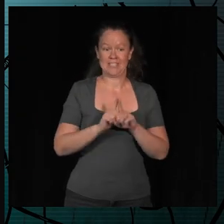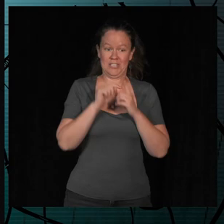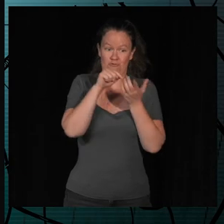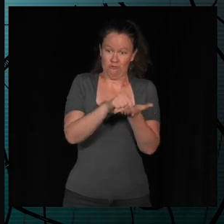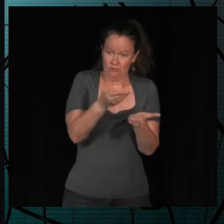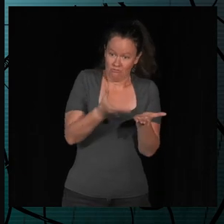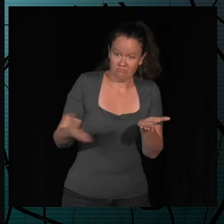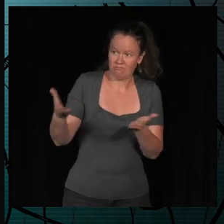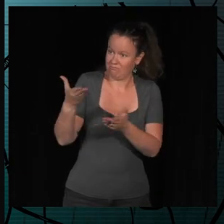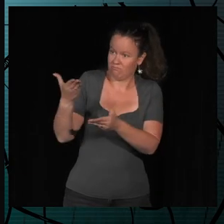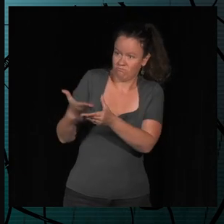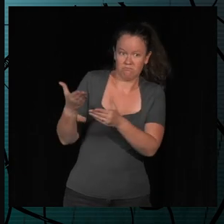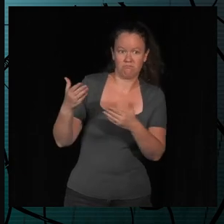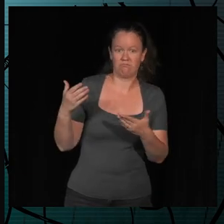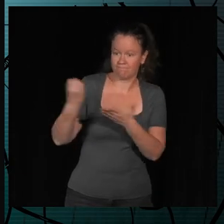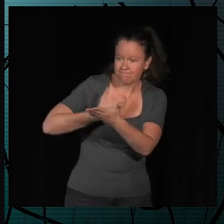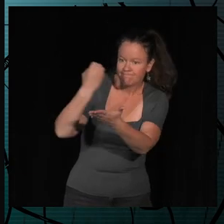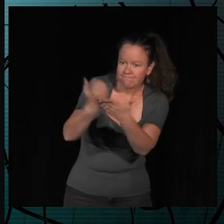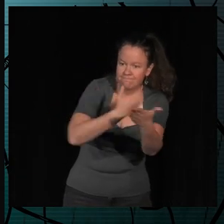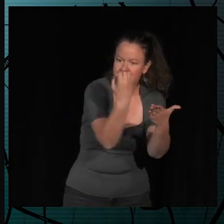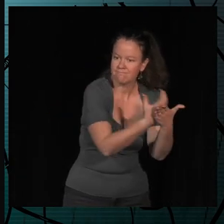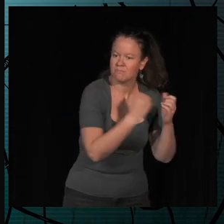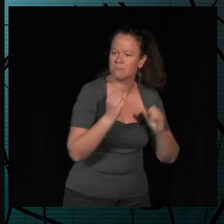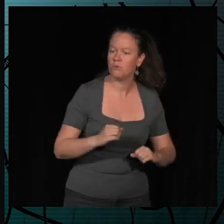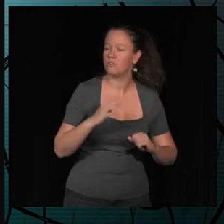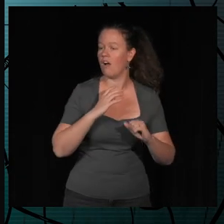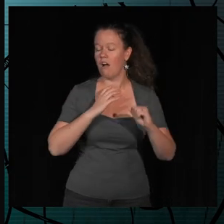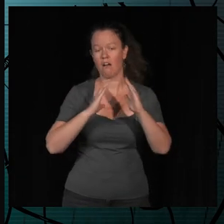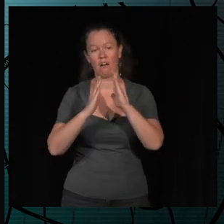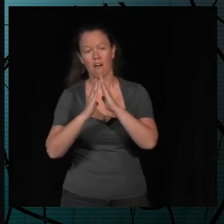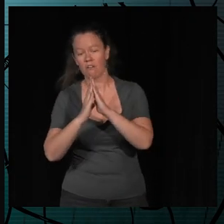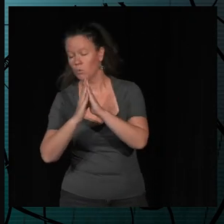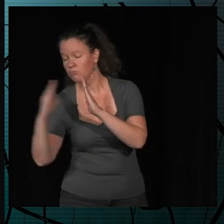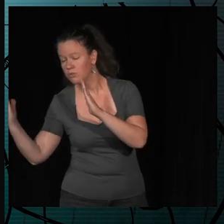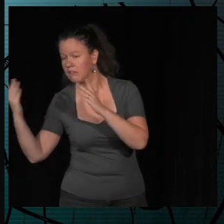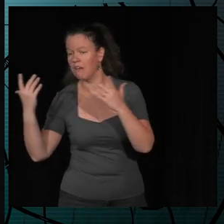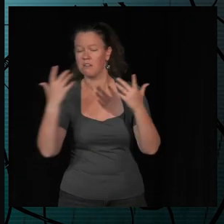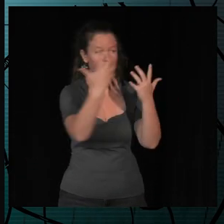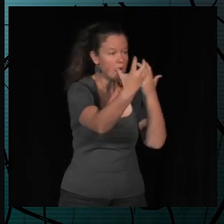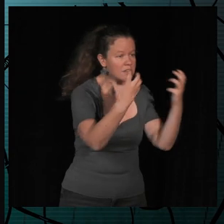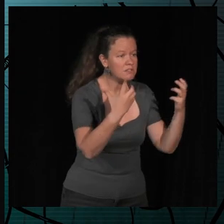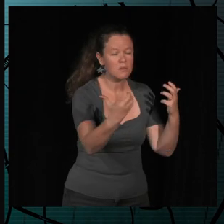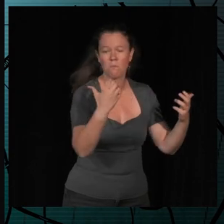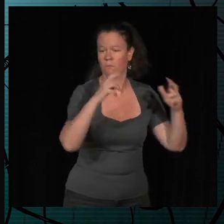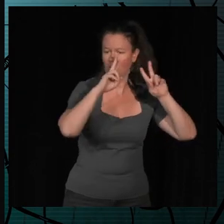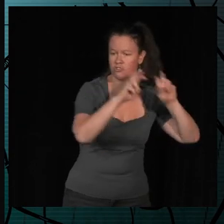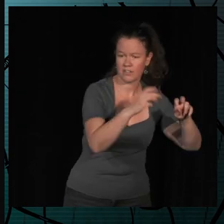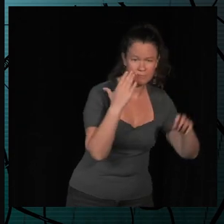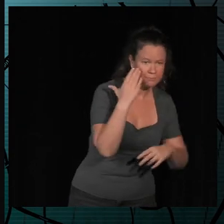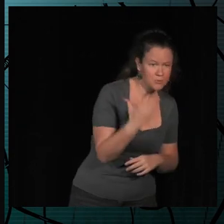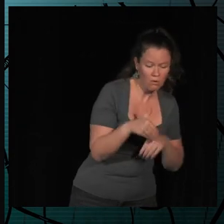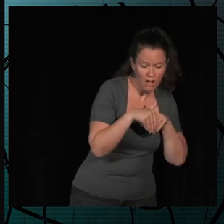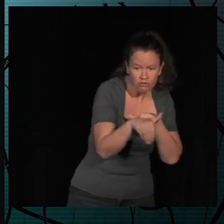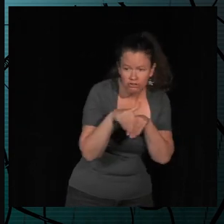est normé normatif avec des collections classées avec des outils pour les rechercher une excellence dans les